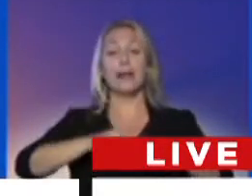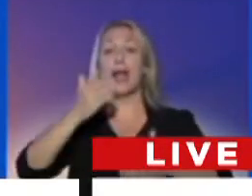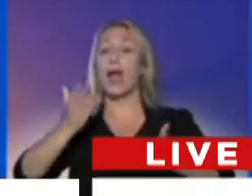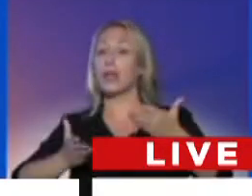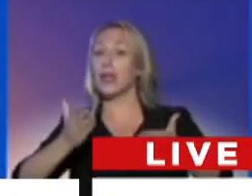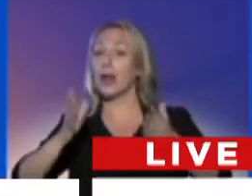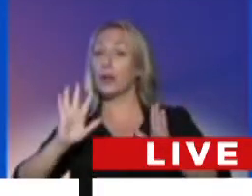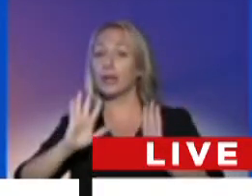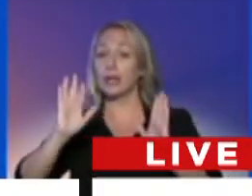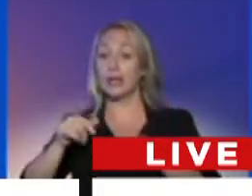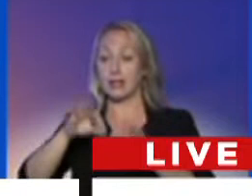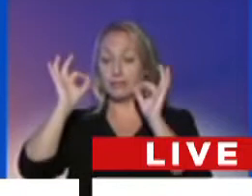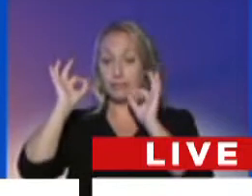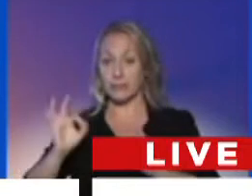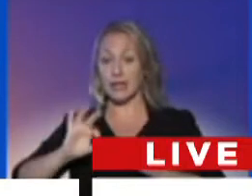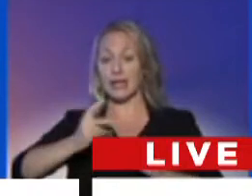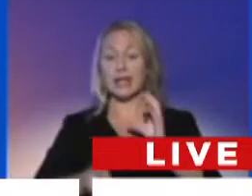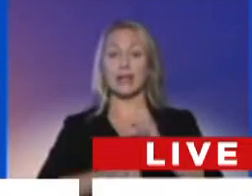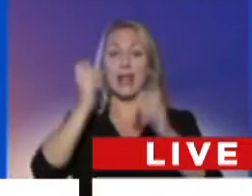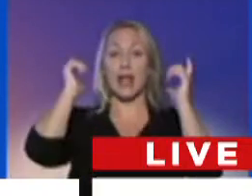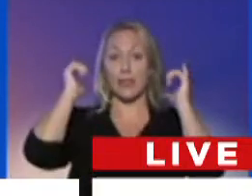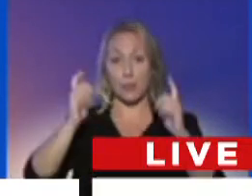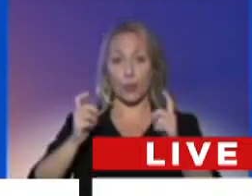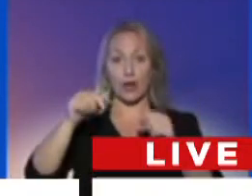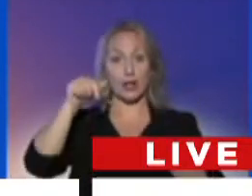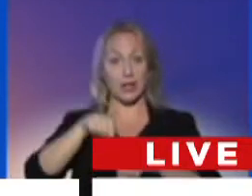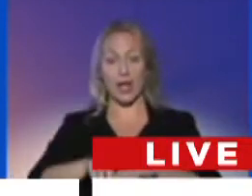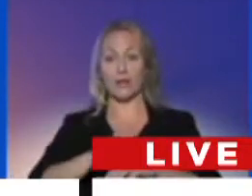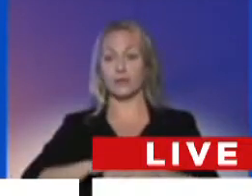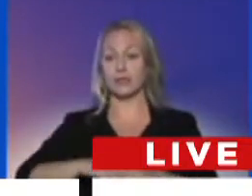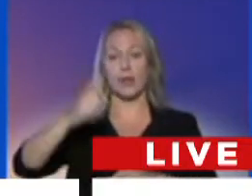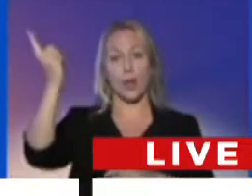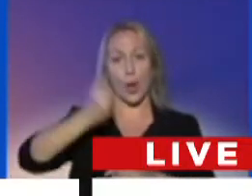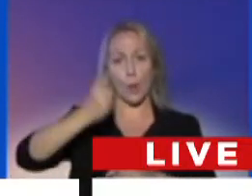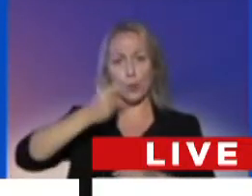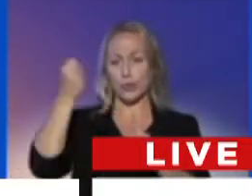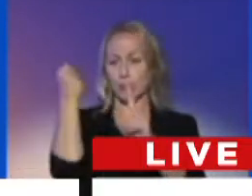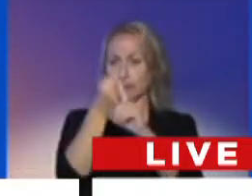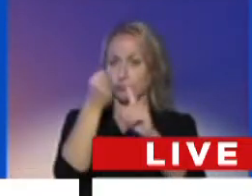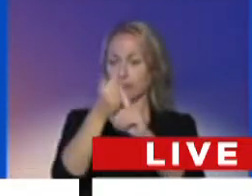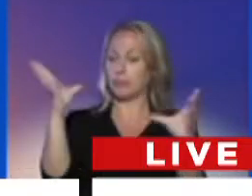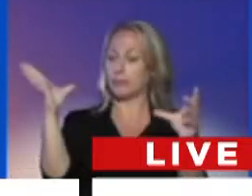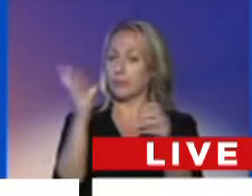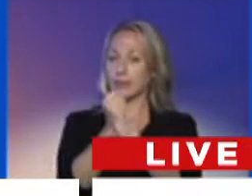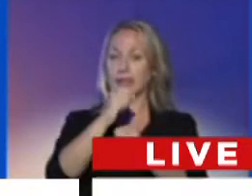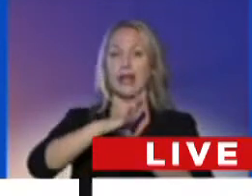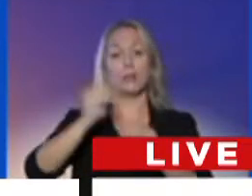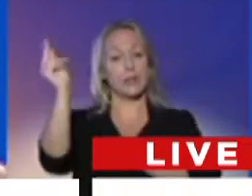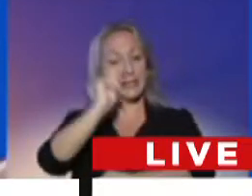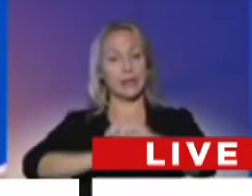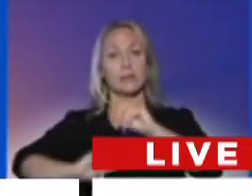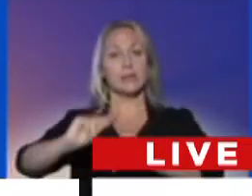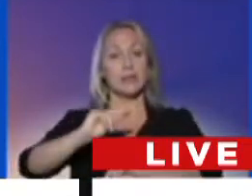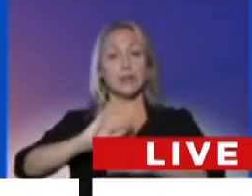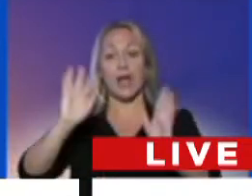αν η Νέα Δημοκρατία δεν είχε την αυτοδυναμία την οποία διεκδίκησε καθαρά και κέρδισε από τους Έλληνες πολίτες. Αν θα μπορούσαμε